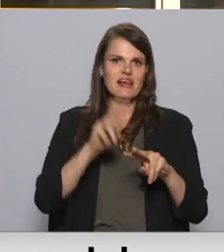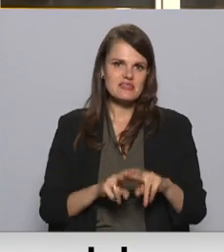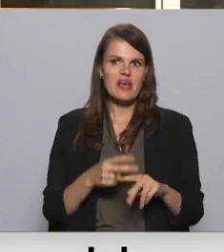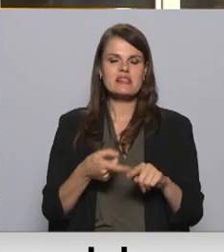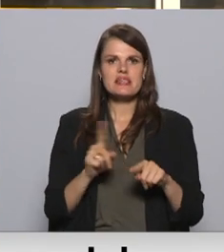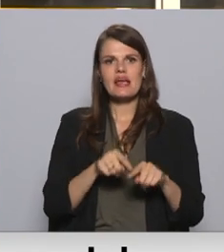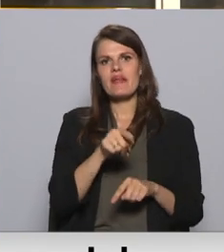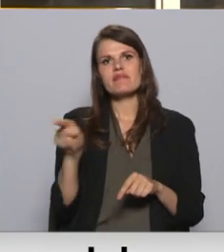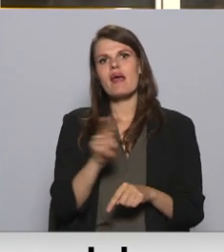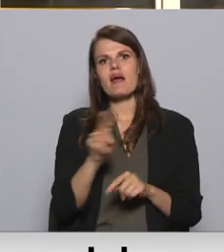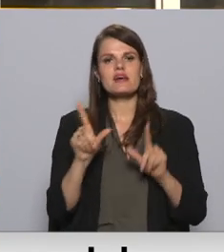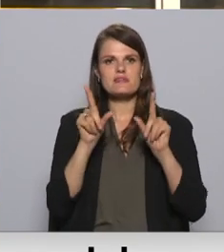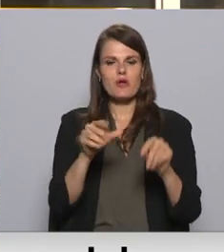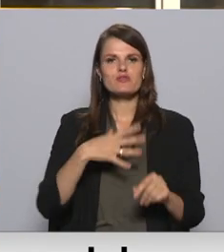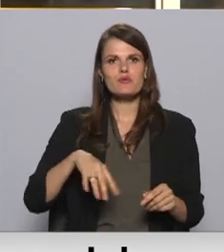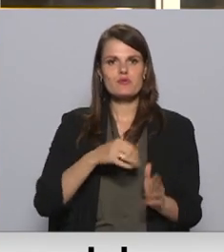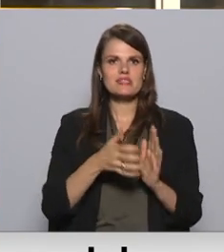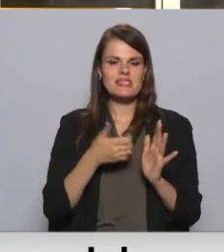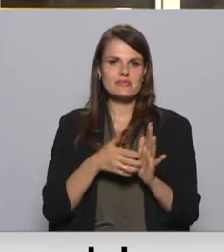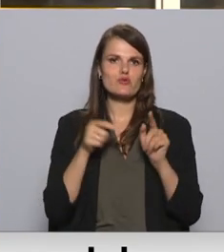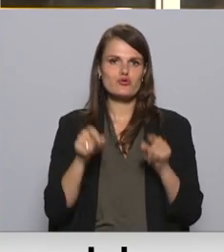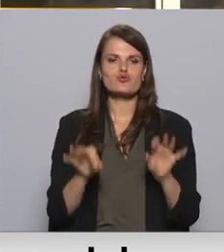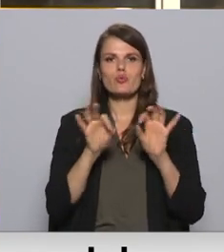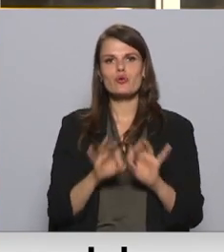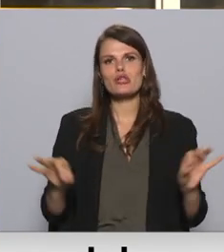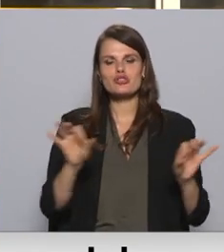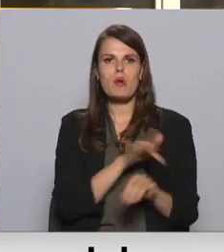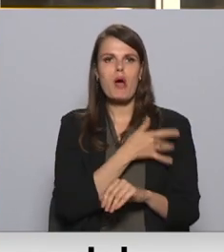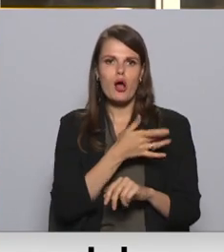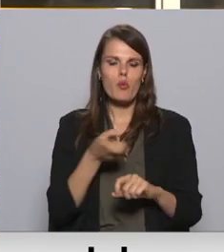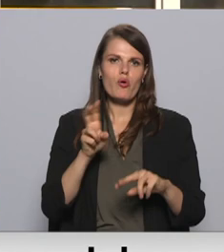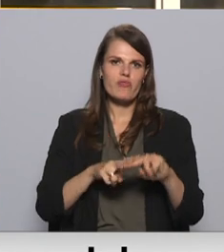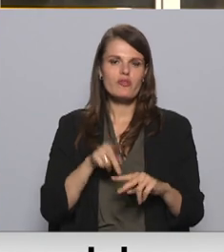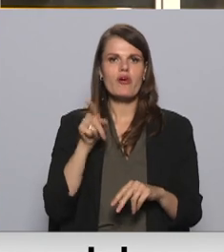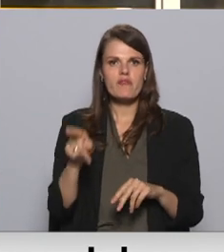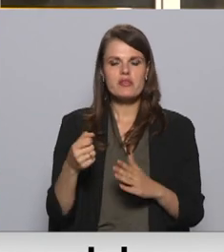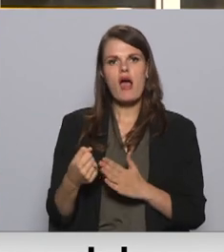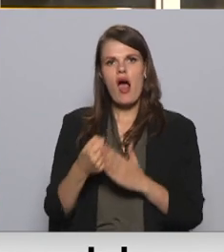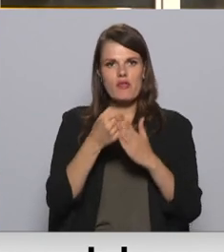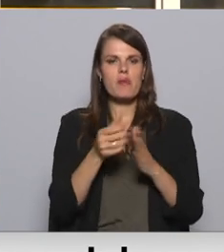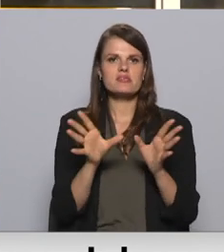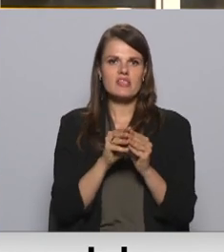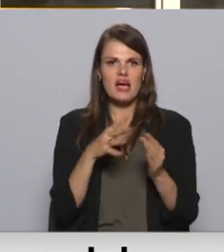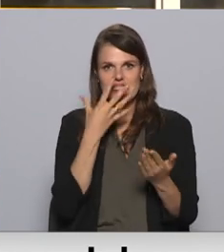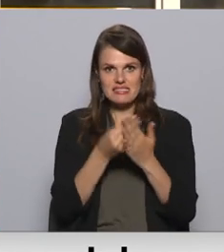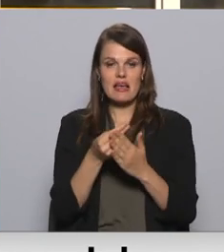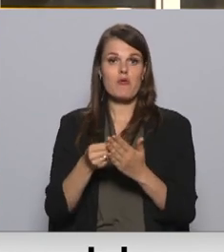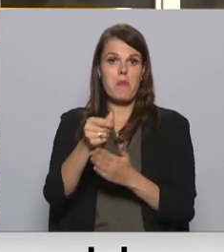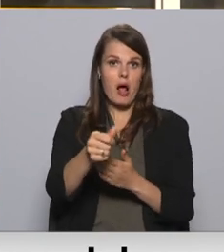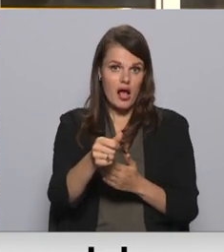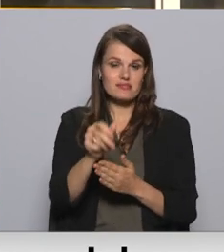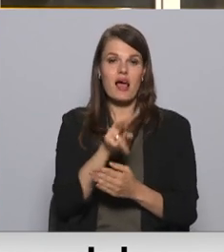tie, kas brauks pie mums un izmantos šo brīnišķīgo pakalpojumu un vietu, viņi atbalstīs ar savu